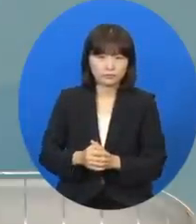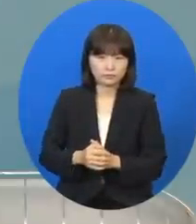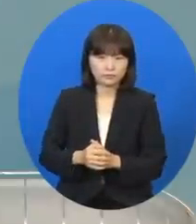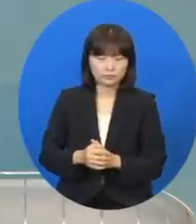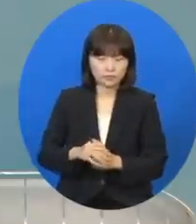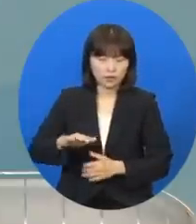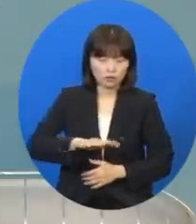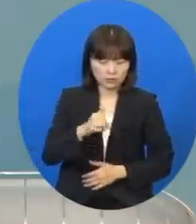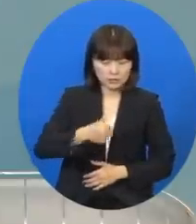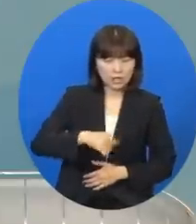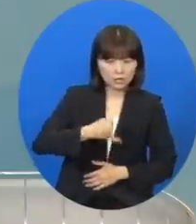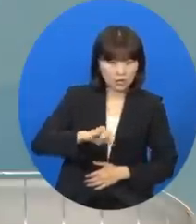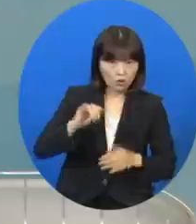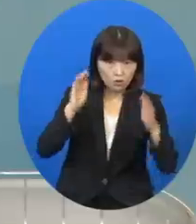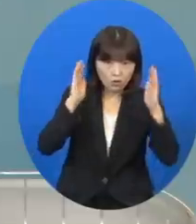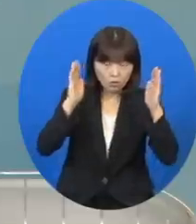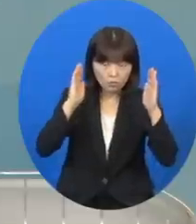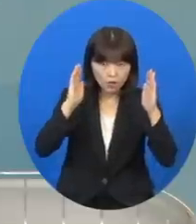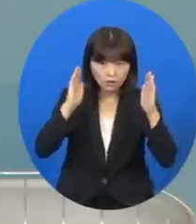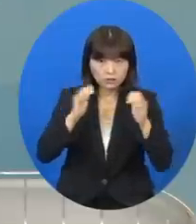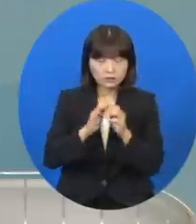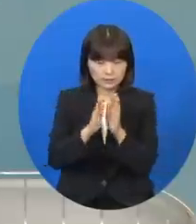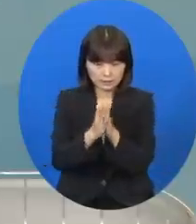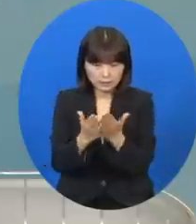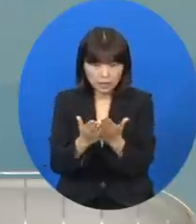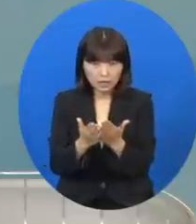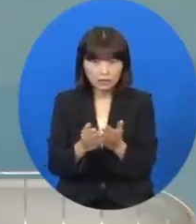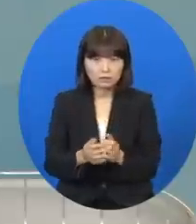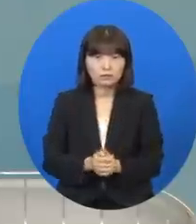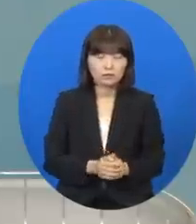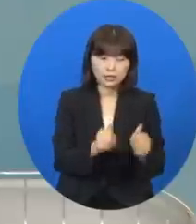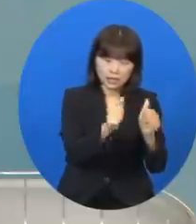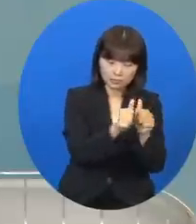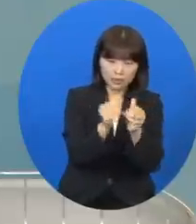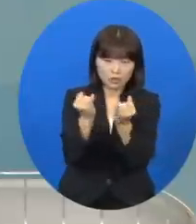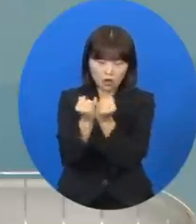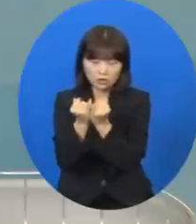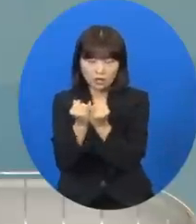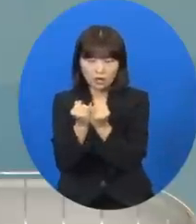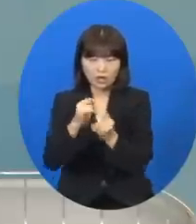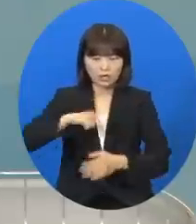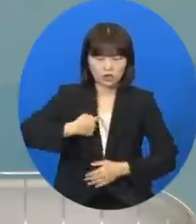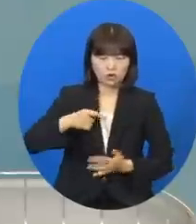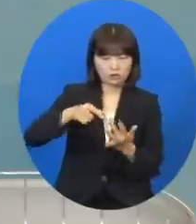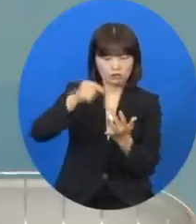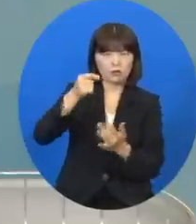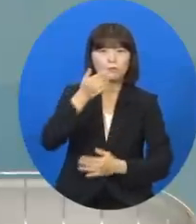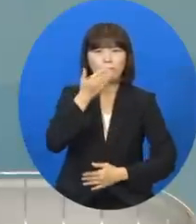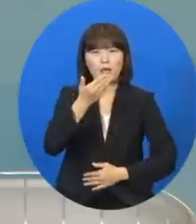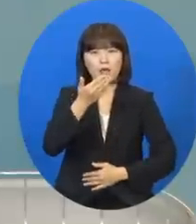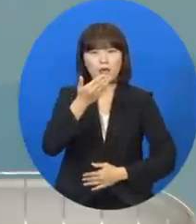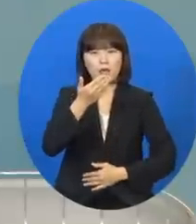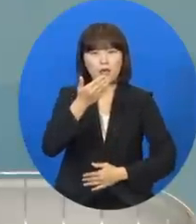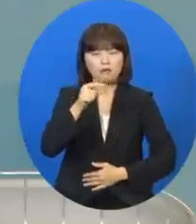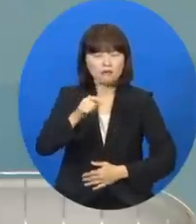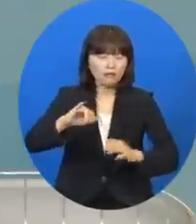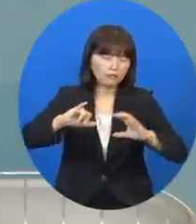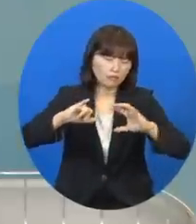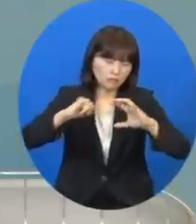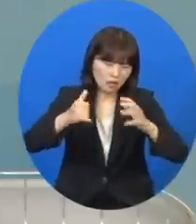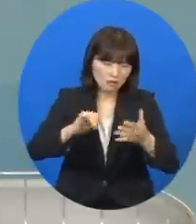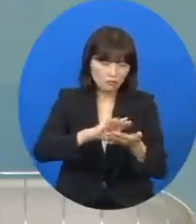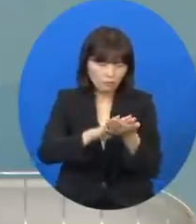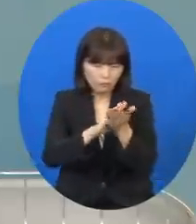공부하는 교과서, 남자와 여자는 얼마든지 자기가 선택할 수 있다. 이런 세상이 되어